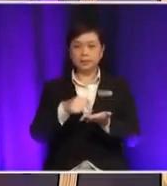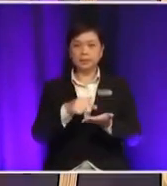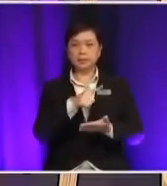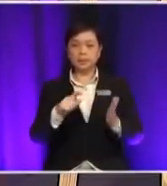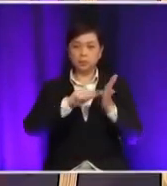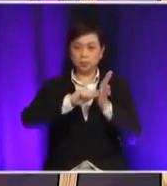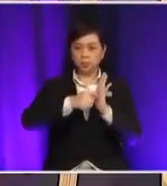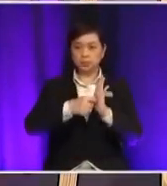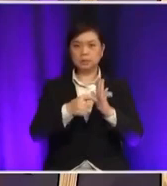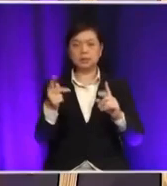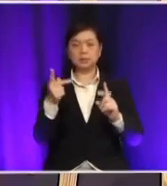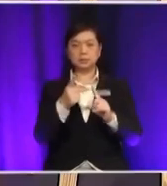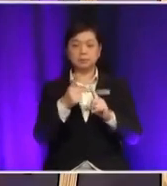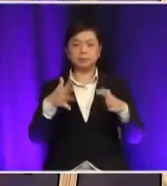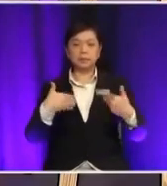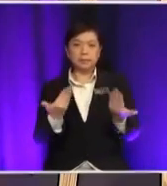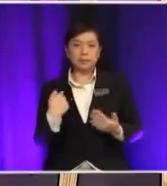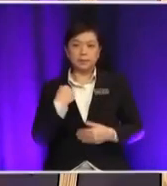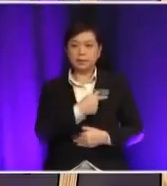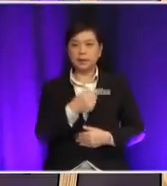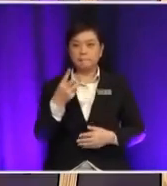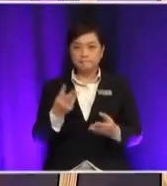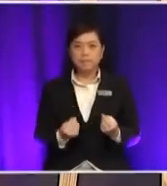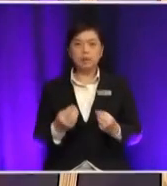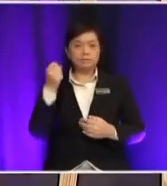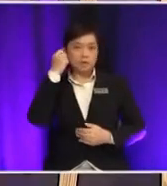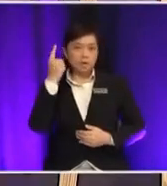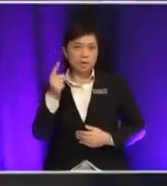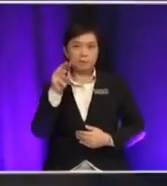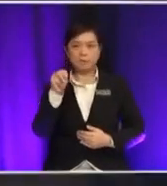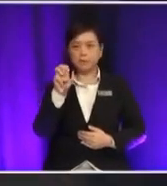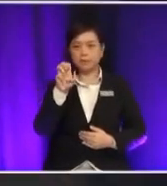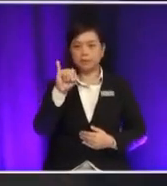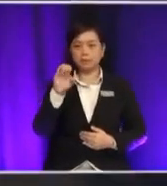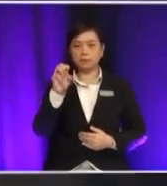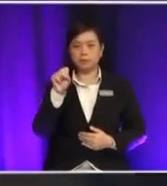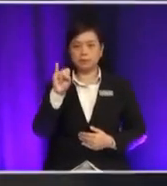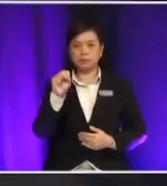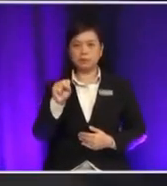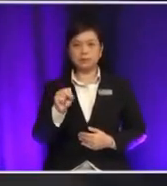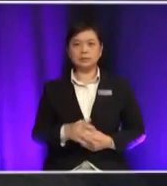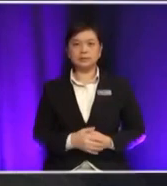kepada eee macam mana Kita paham ya Sis ini Ada lagi satu yang penting